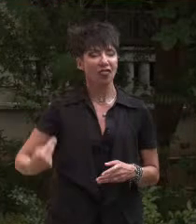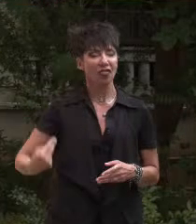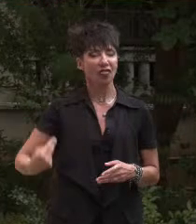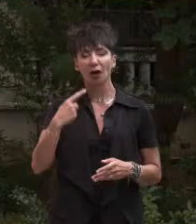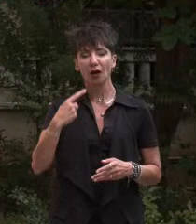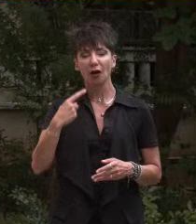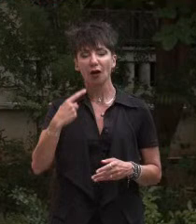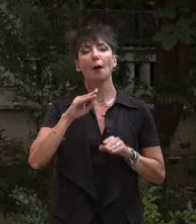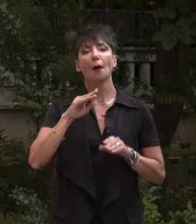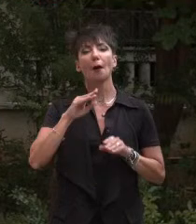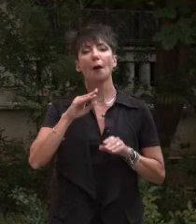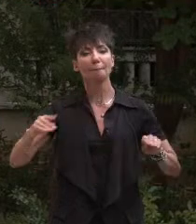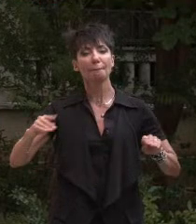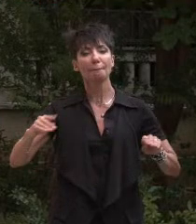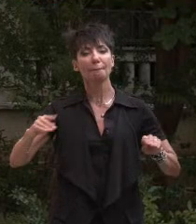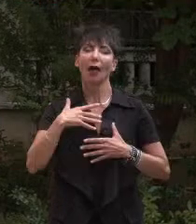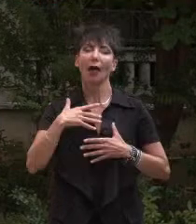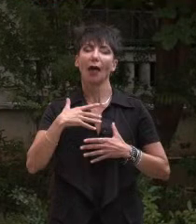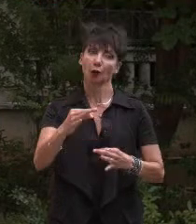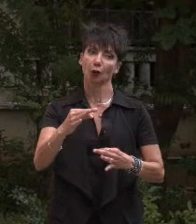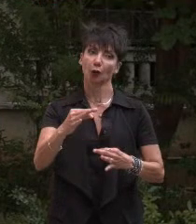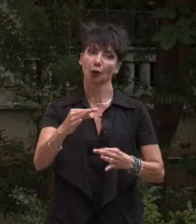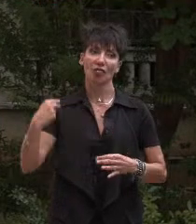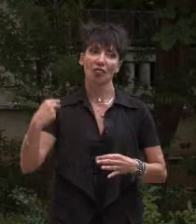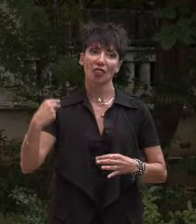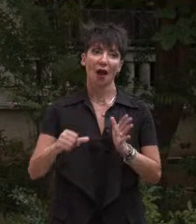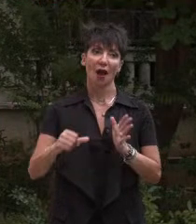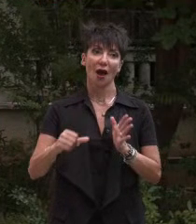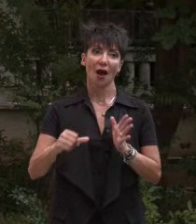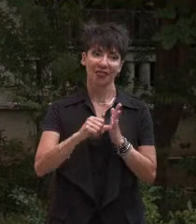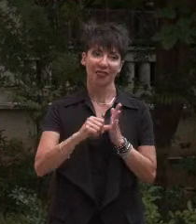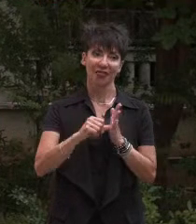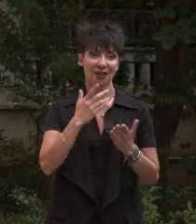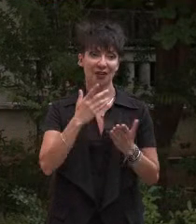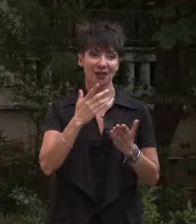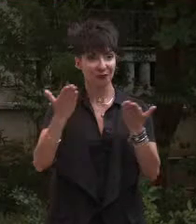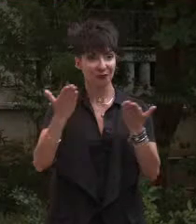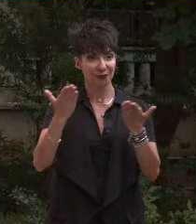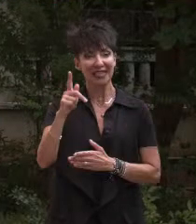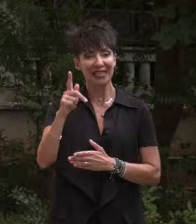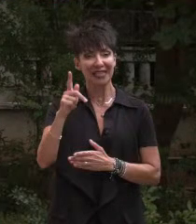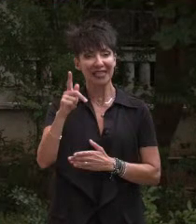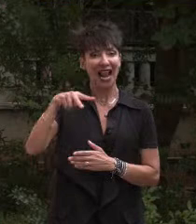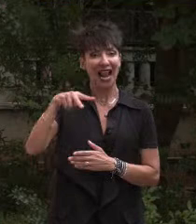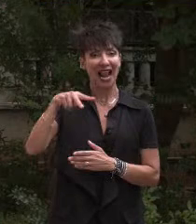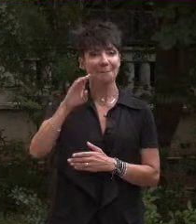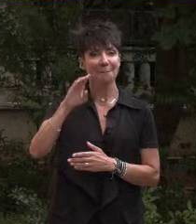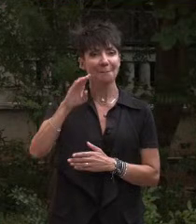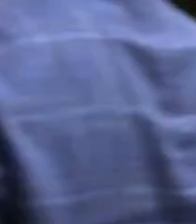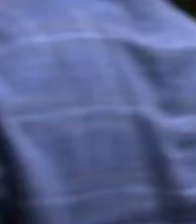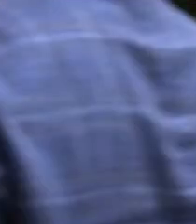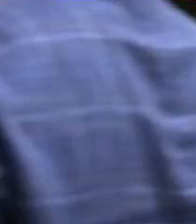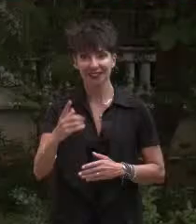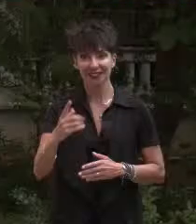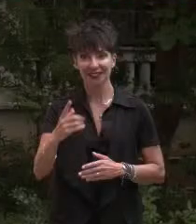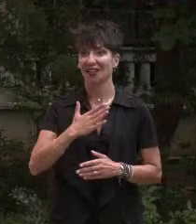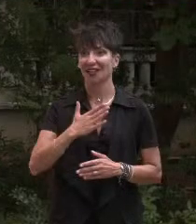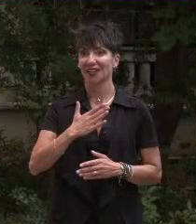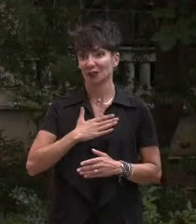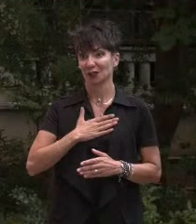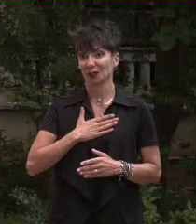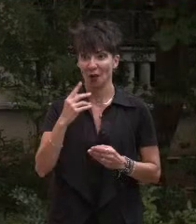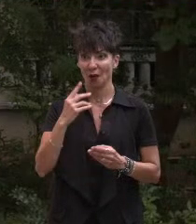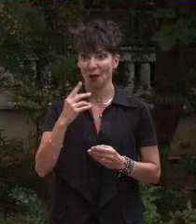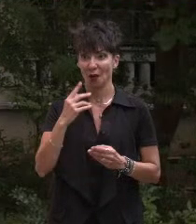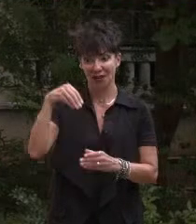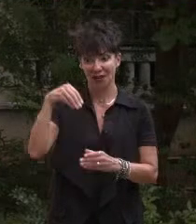Δήμου Αθηναίων και εκπρόσωπος του Δημάρχου Αθηναίων κ. Κωνσταντίνου Μπακογιάννη, ο κ. Καλαμπόκας. Τον οποίο και ευχαριστούμε. Τον ευχαριστούμε για